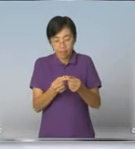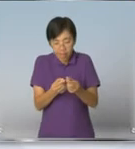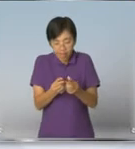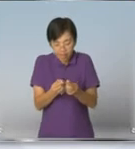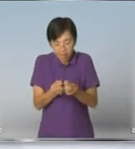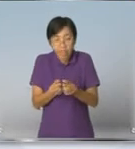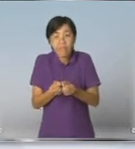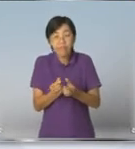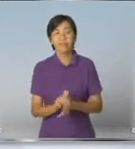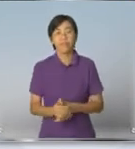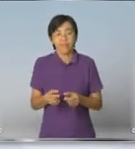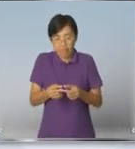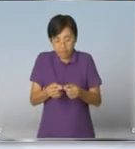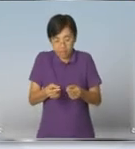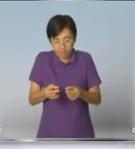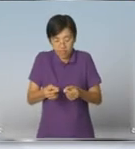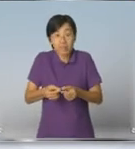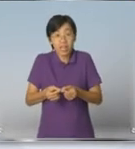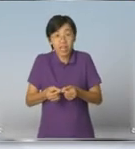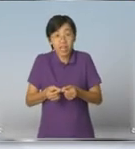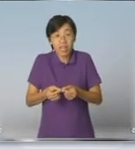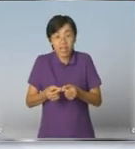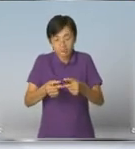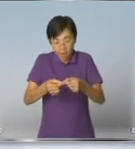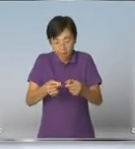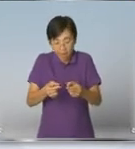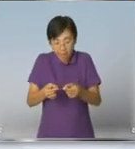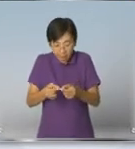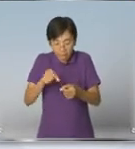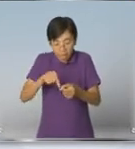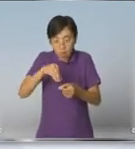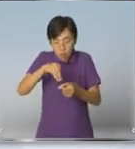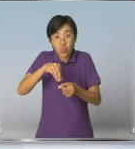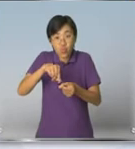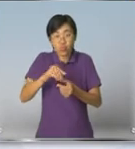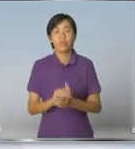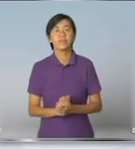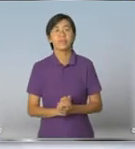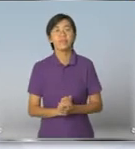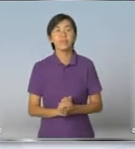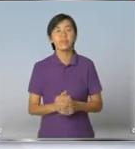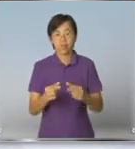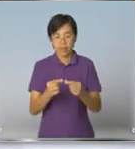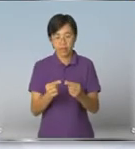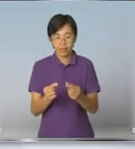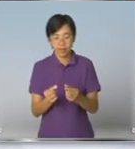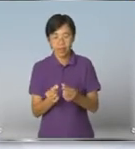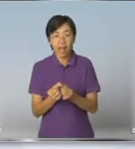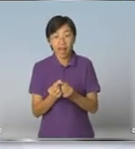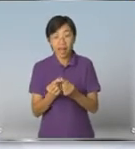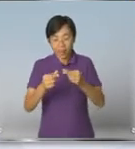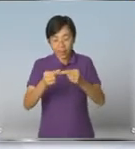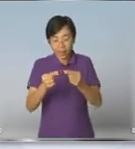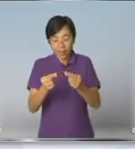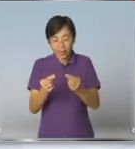ค่ะให้เป็นเบ้าลักษณะก็คือตรงกลางยังมีความหนาอยู่นะคะส่วน